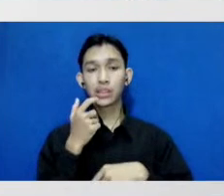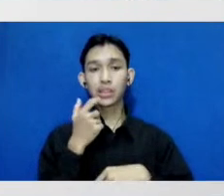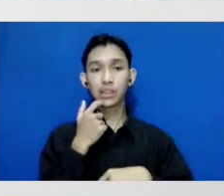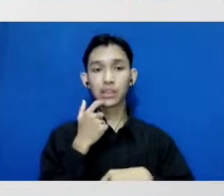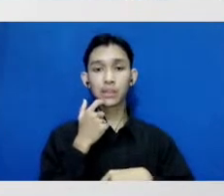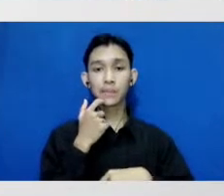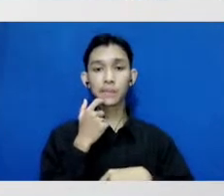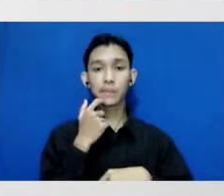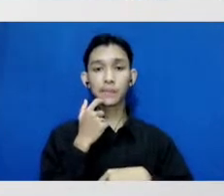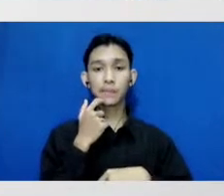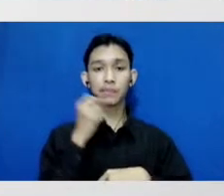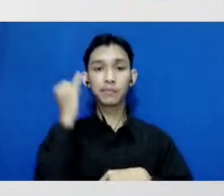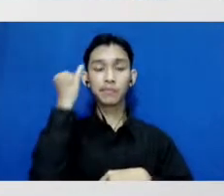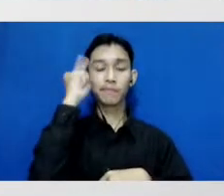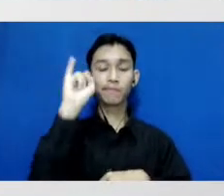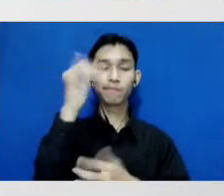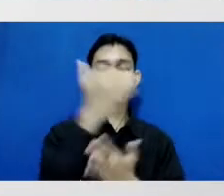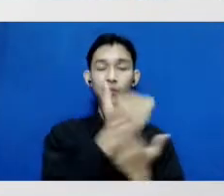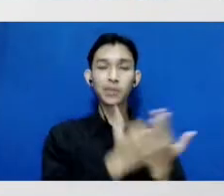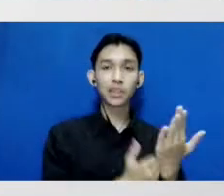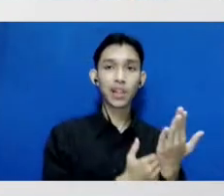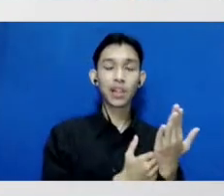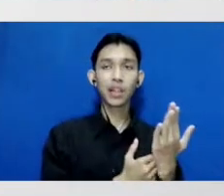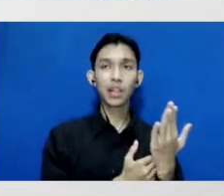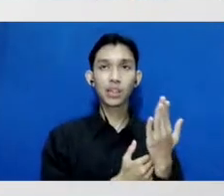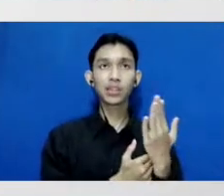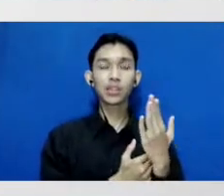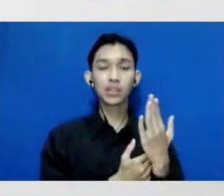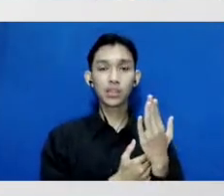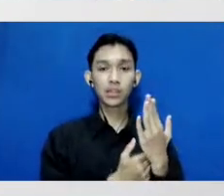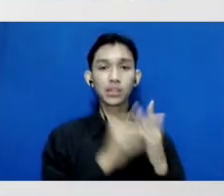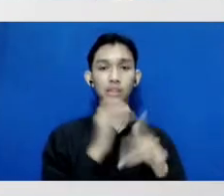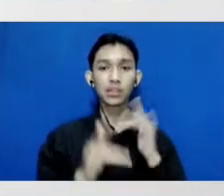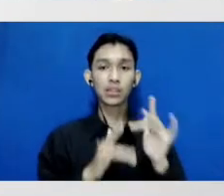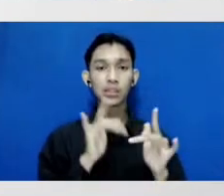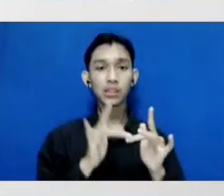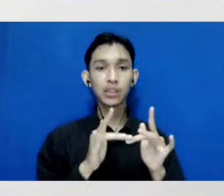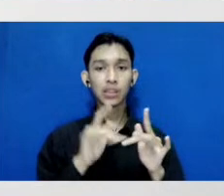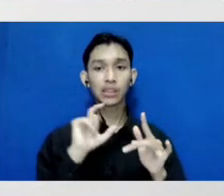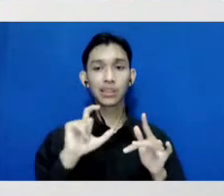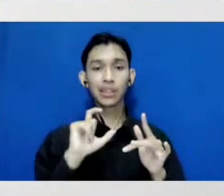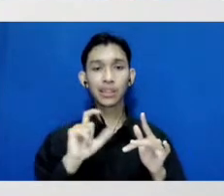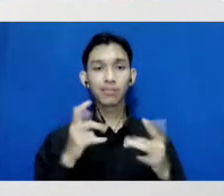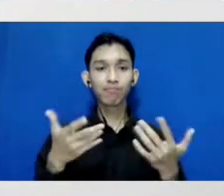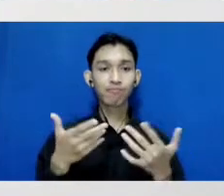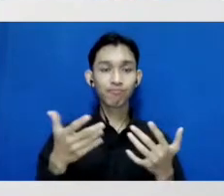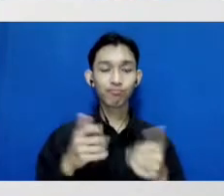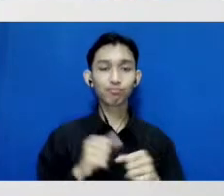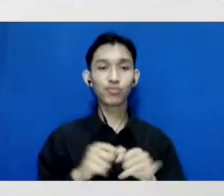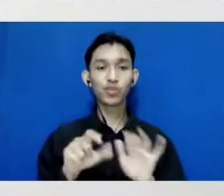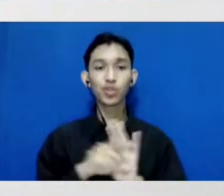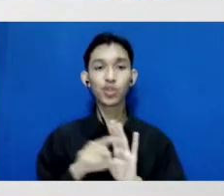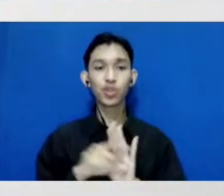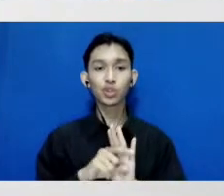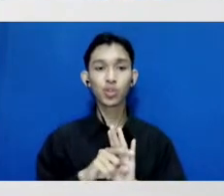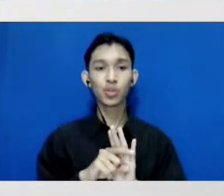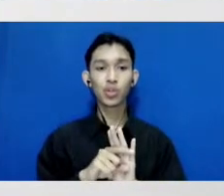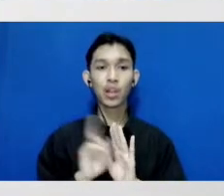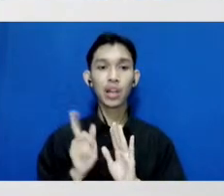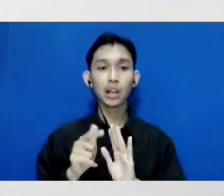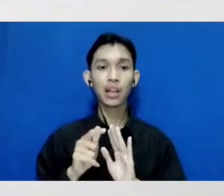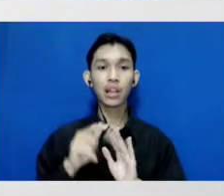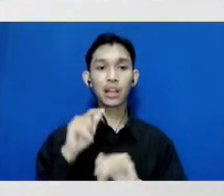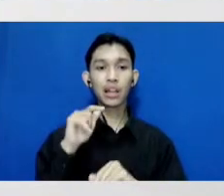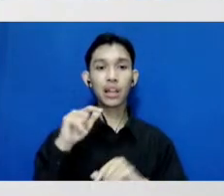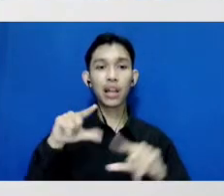inisiatif kebijakan di dalam digital strategy, yang ini termasuk diantaranya adalah Artificial Intelligence Act, kemudian